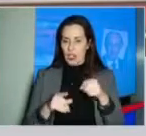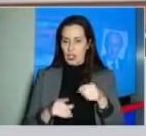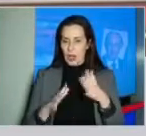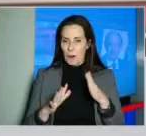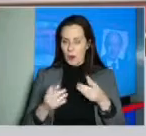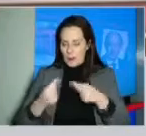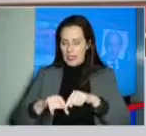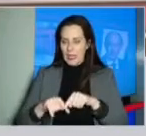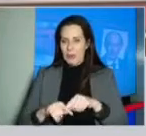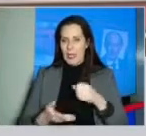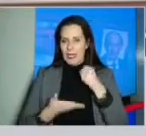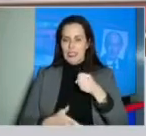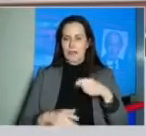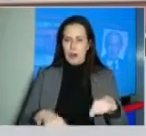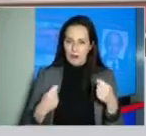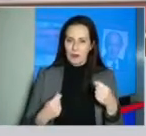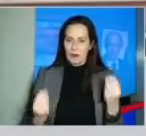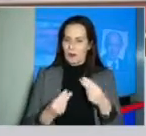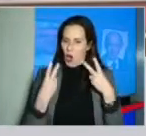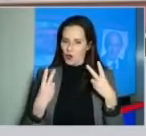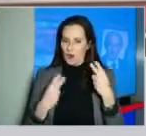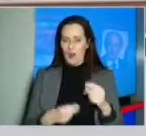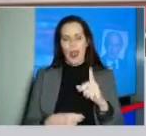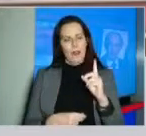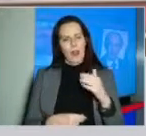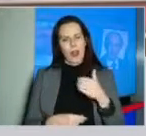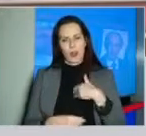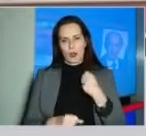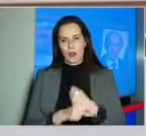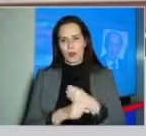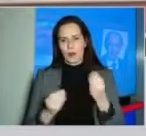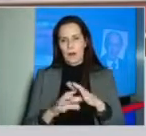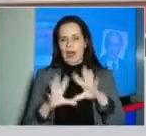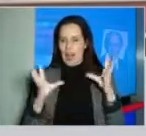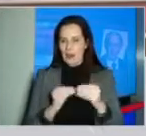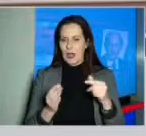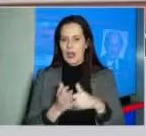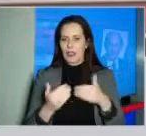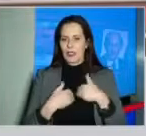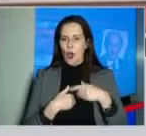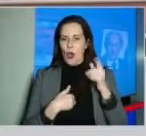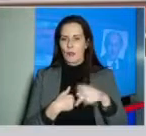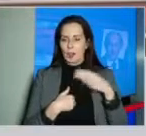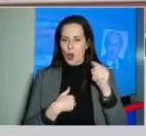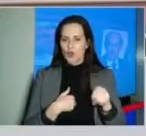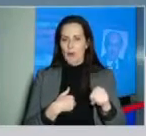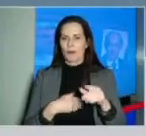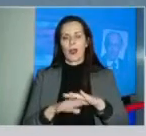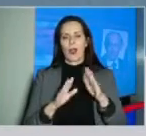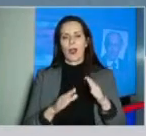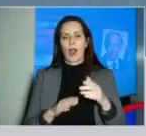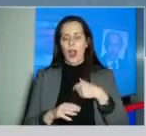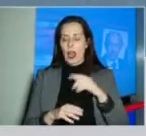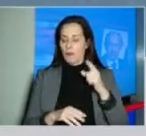מאוד מגזרים, יעסקו בתקציבים לחינוך, לכל מיני דברים חשובים שלהם, אבל אנחנו נעסוק בדברים כלליים יותר, ולכן אנחנו חייבים להיות שם. הקול שלנו